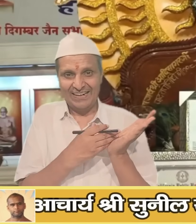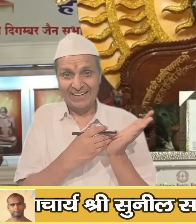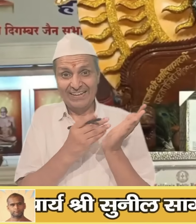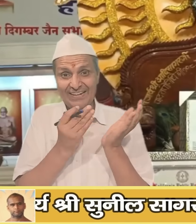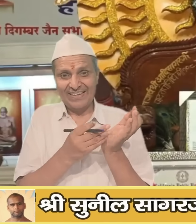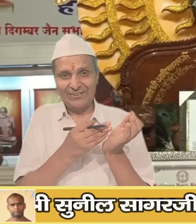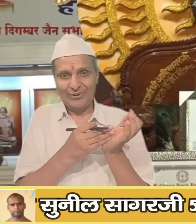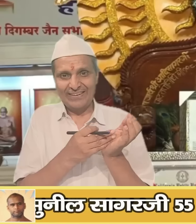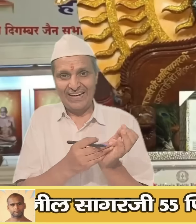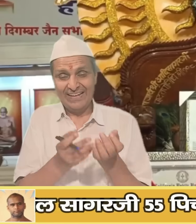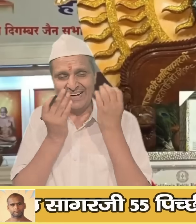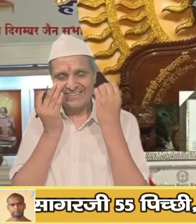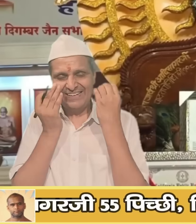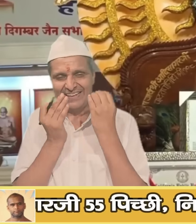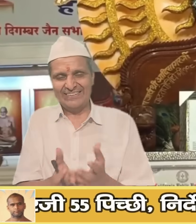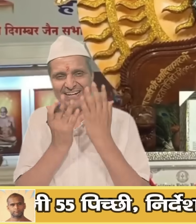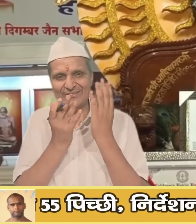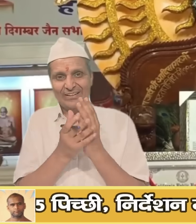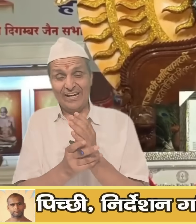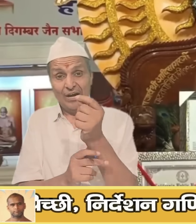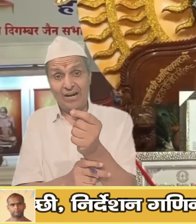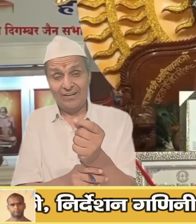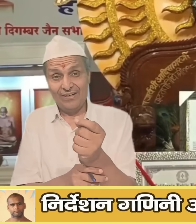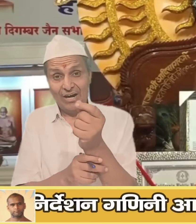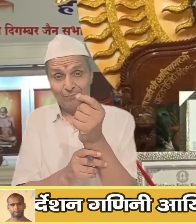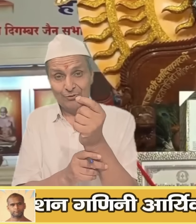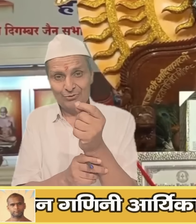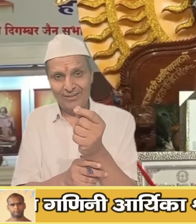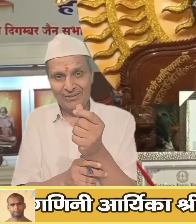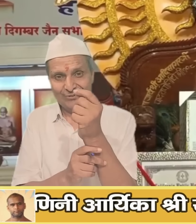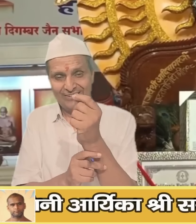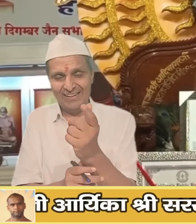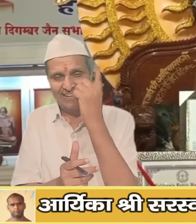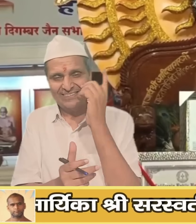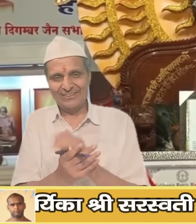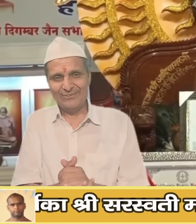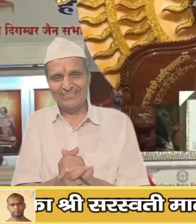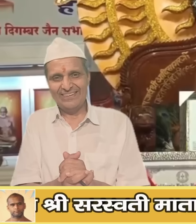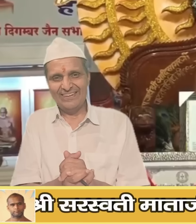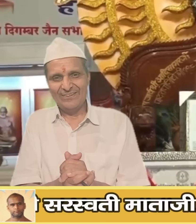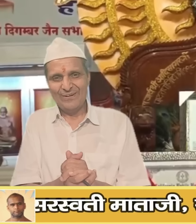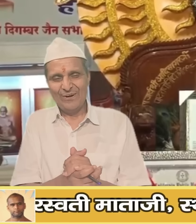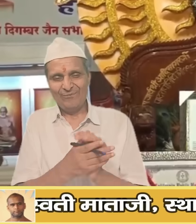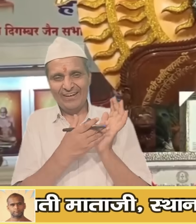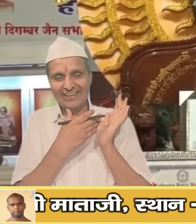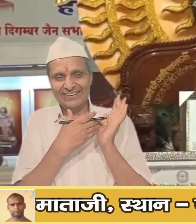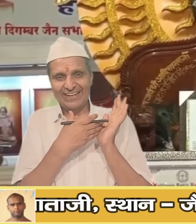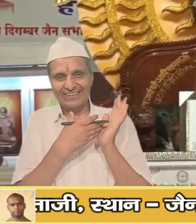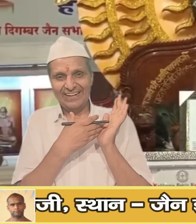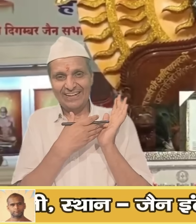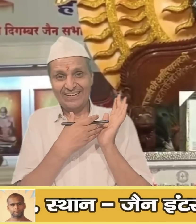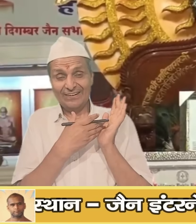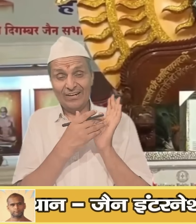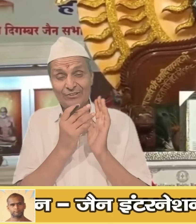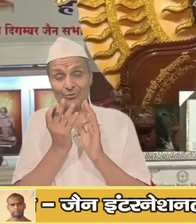पता चलेगा कि 48 सुनाते हैं या 48000 सुनाते हैं। हां, आपको सुनने की और झेलने की शक्ति होनी चाहिए। और फिर आचार्य